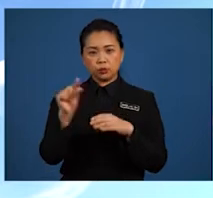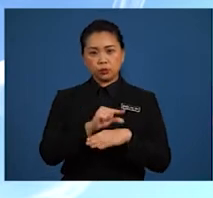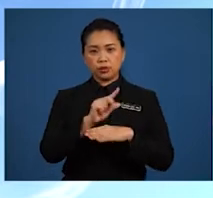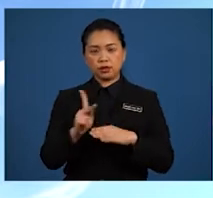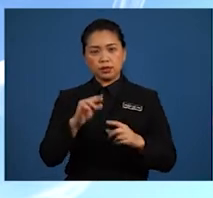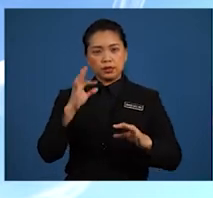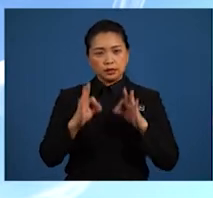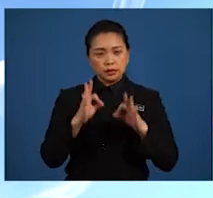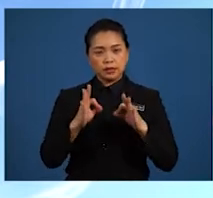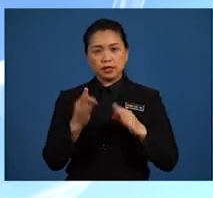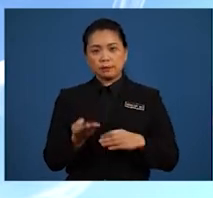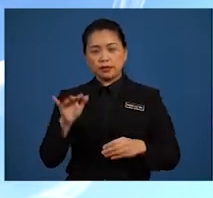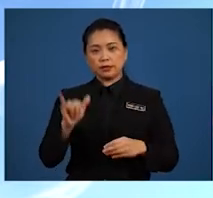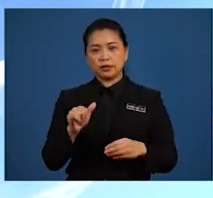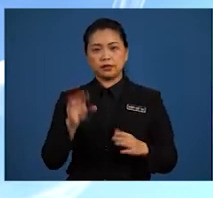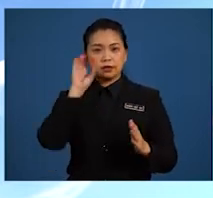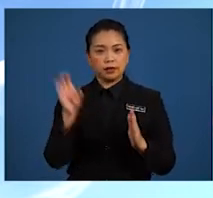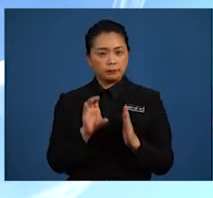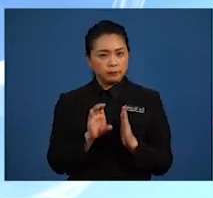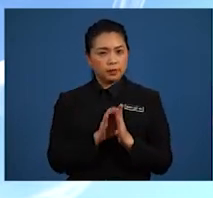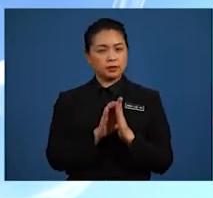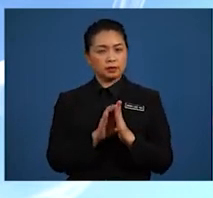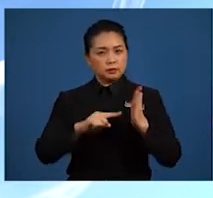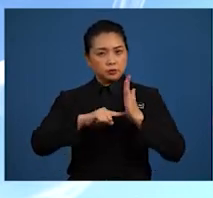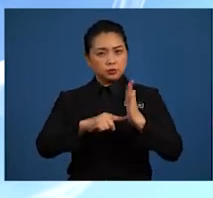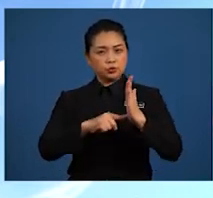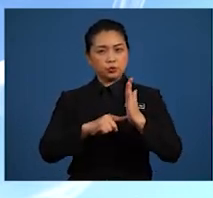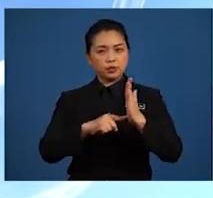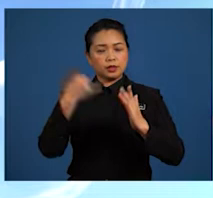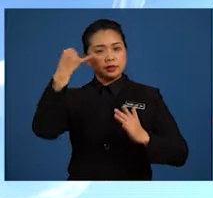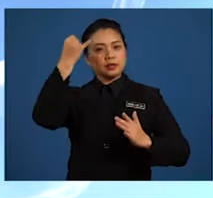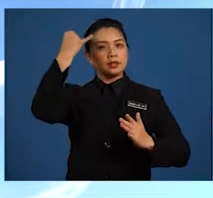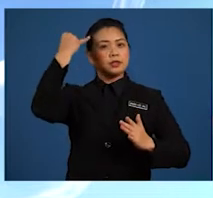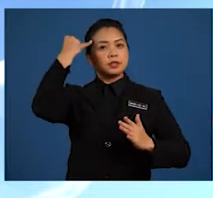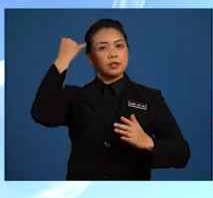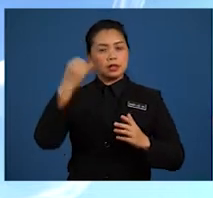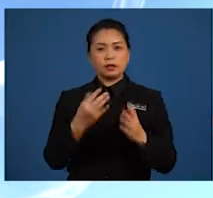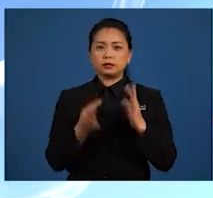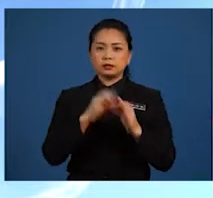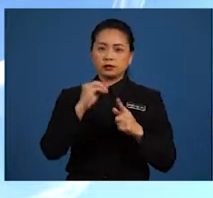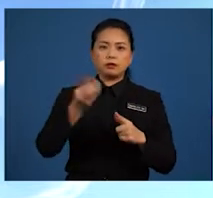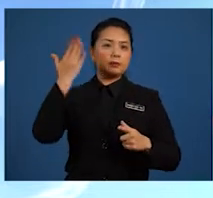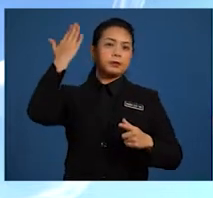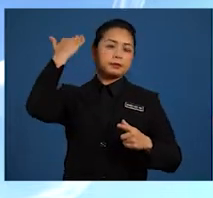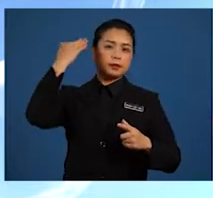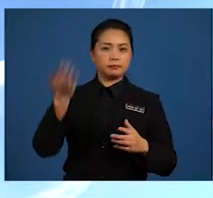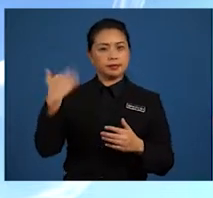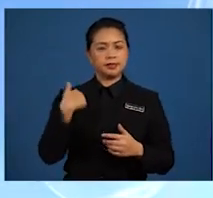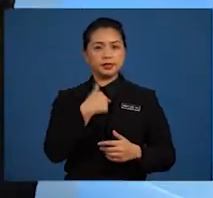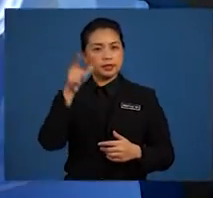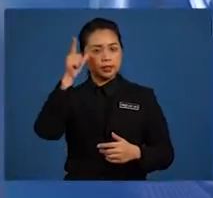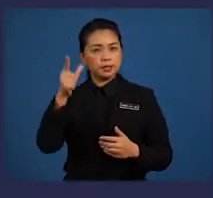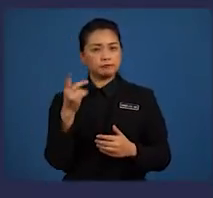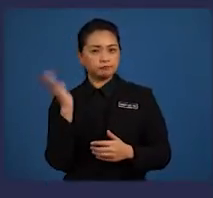jika bahannya hendak digambarkan itu menunjukkan penggenangan atau pekara yang lepas Mari kita